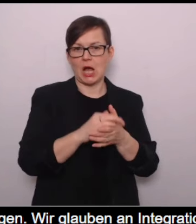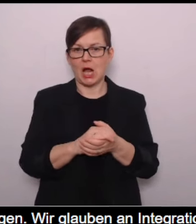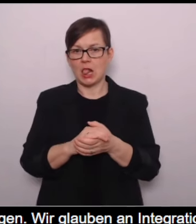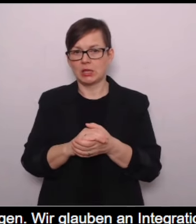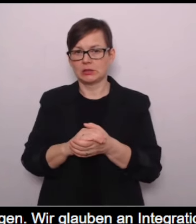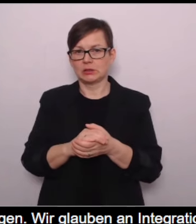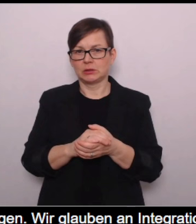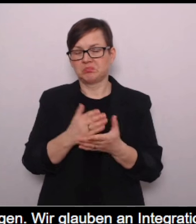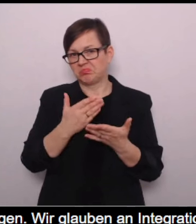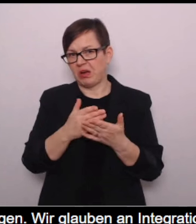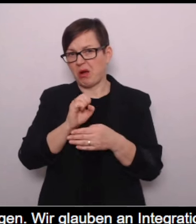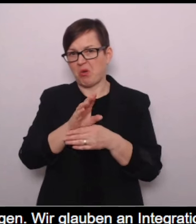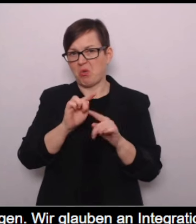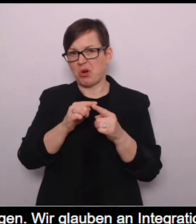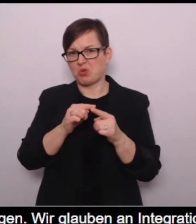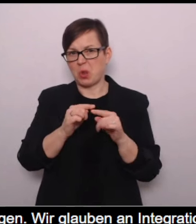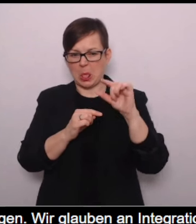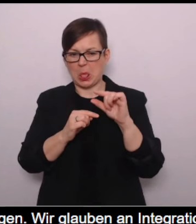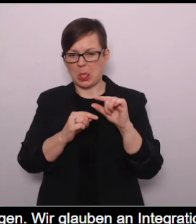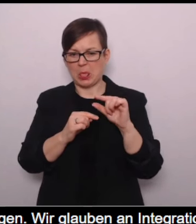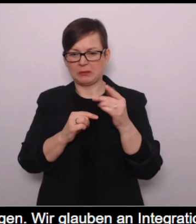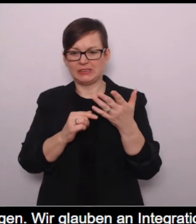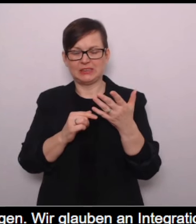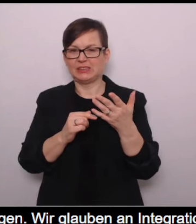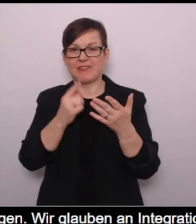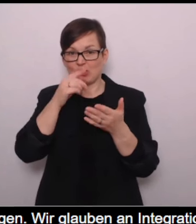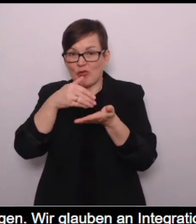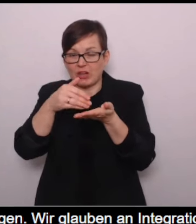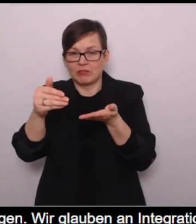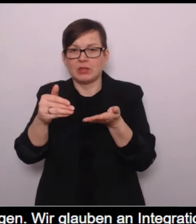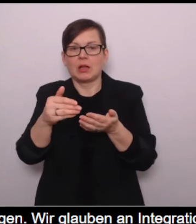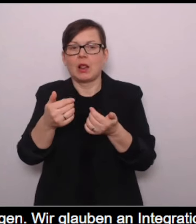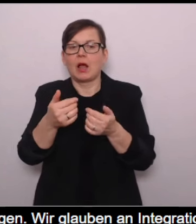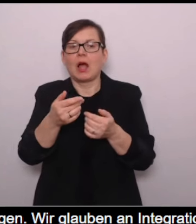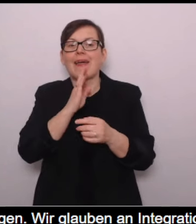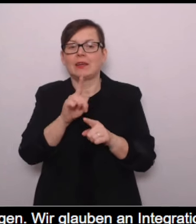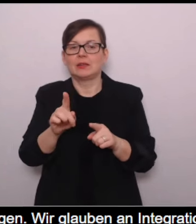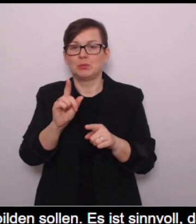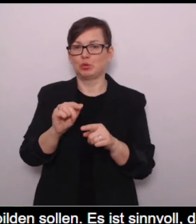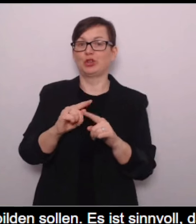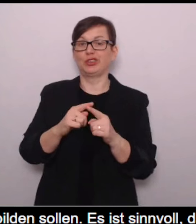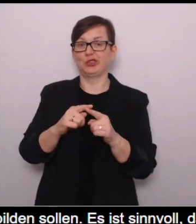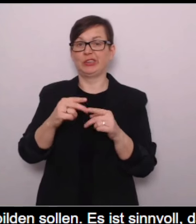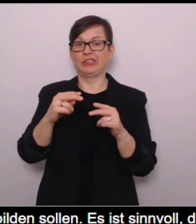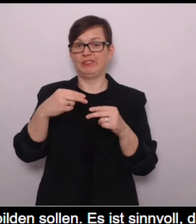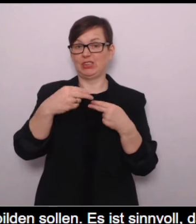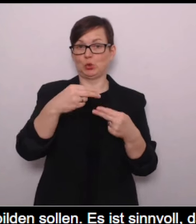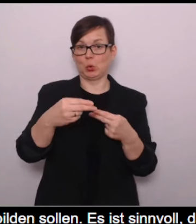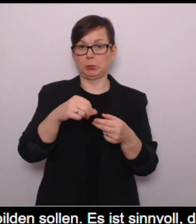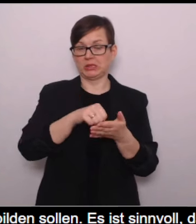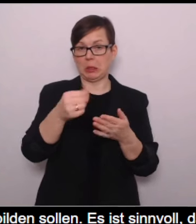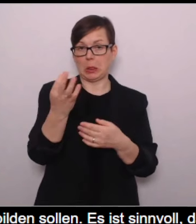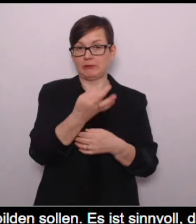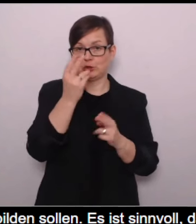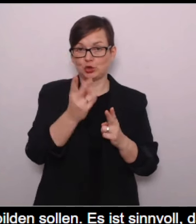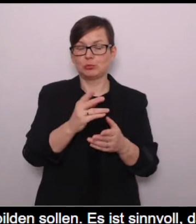Corona-Schulden binnen eines gewissen Zeitrahmens zurückgezahlt werden. Der vergleichbar kleine Beitrag, wenn das so fortgeführt würde, würde nicht reichen.